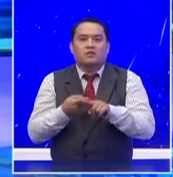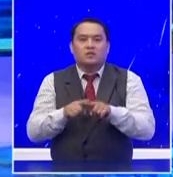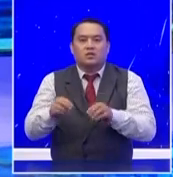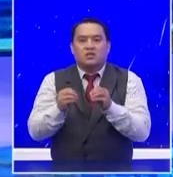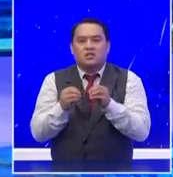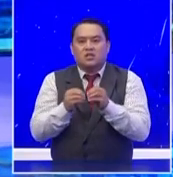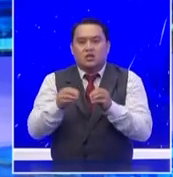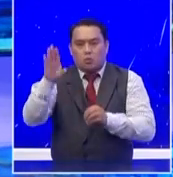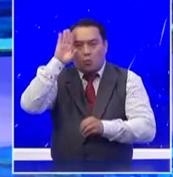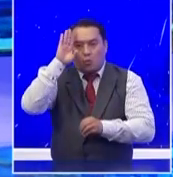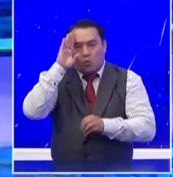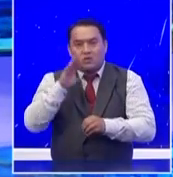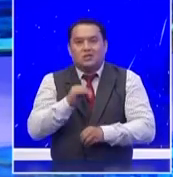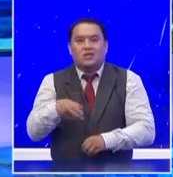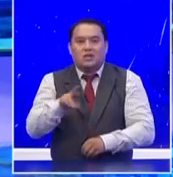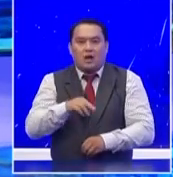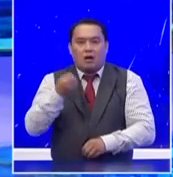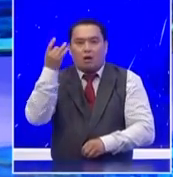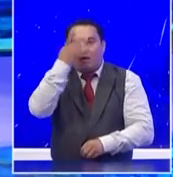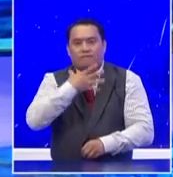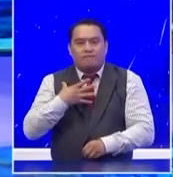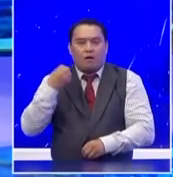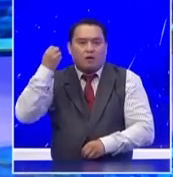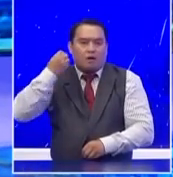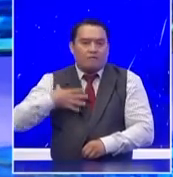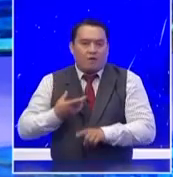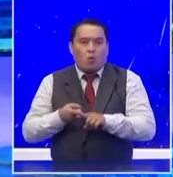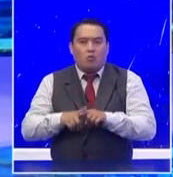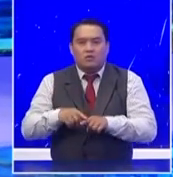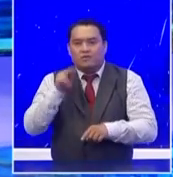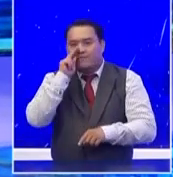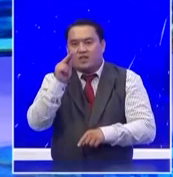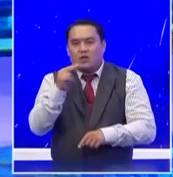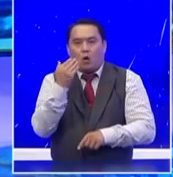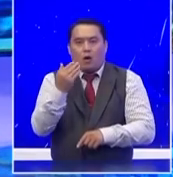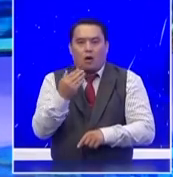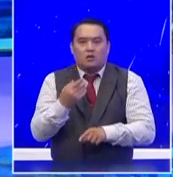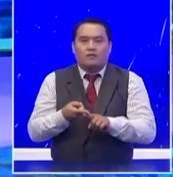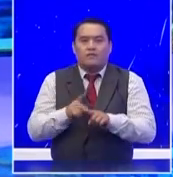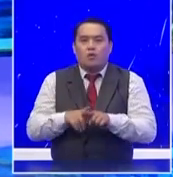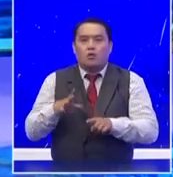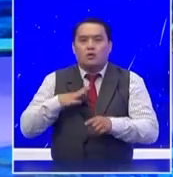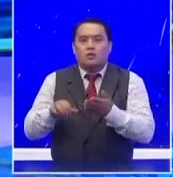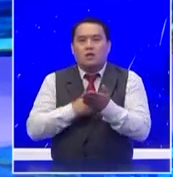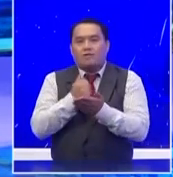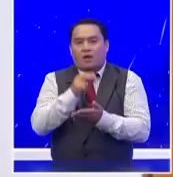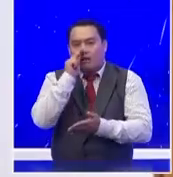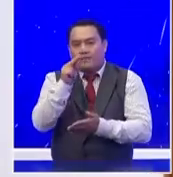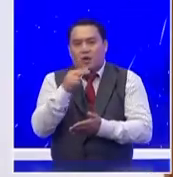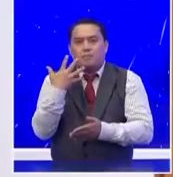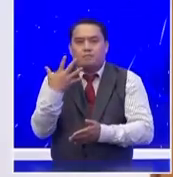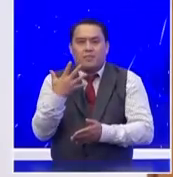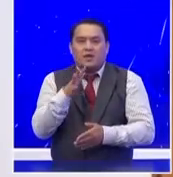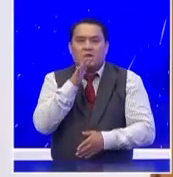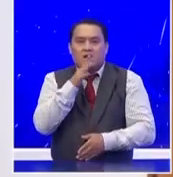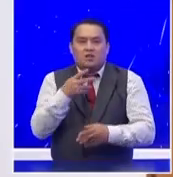мужчин, преимущественно беженцев из Сирии, Афганистана и Ирака, признаны виновными, один оправдан. Главный обвиняемый получил